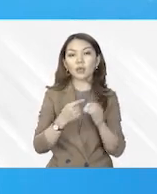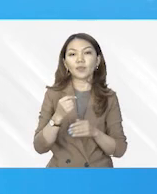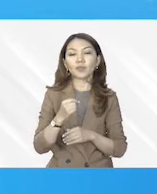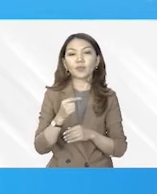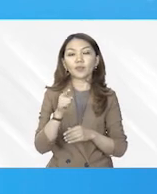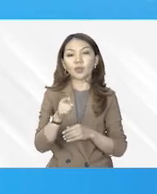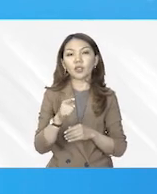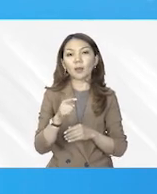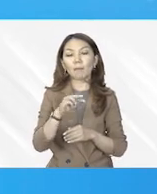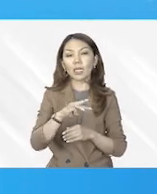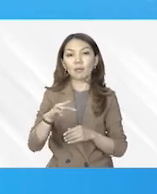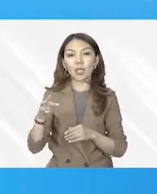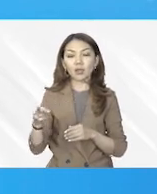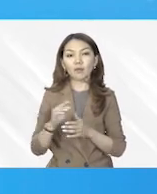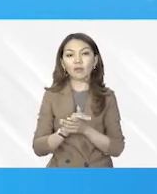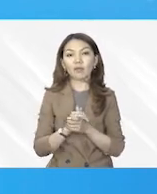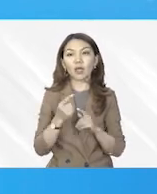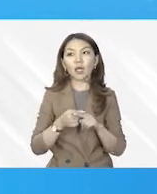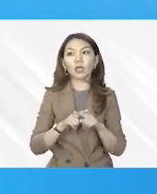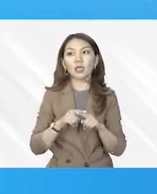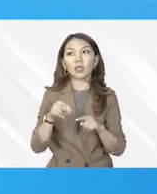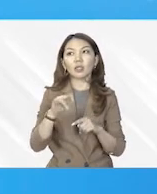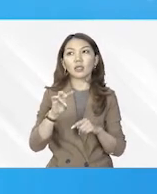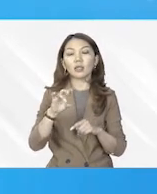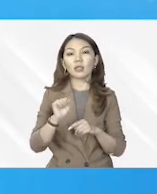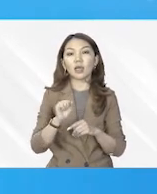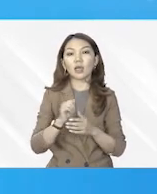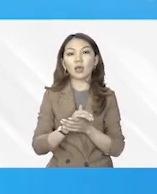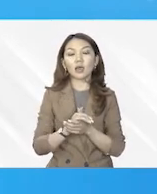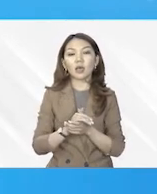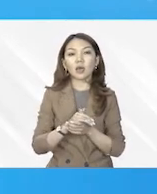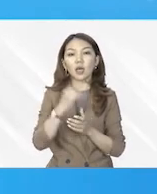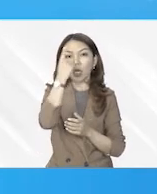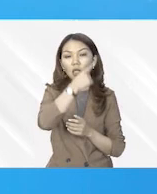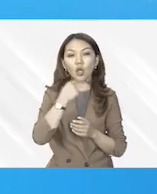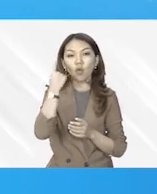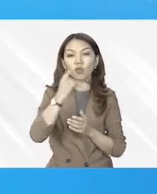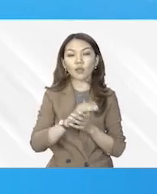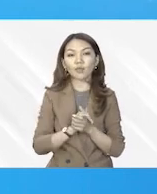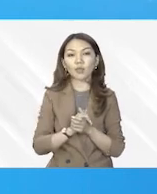мм. Это длина головки. Вместо заключения